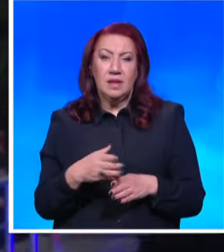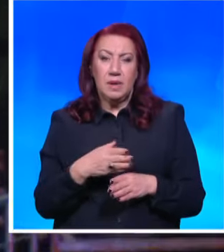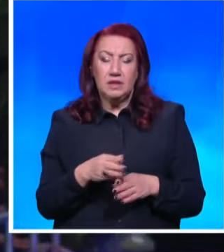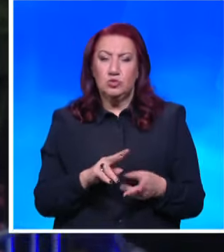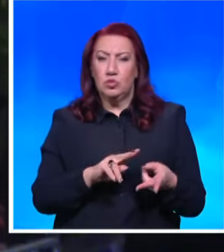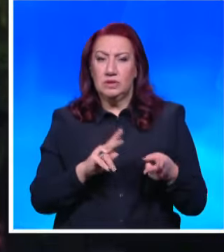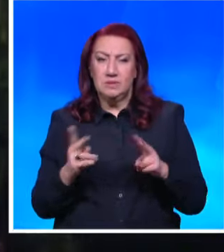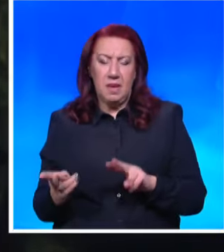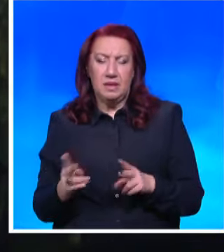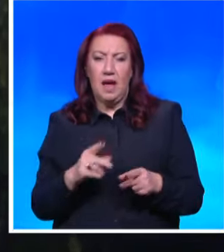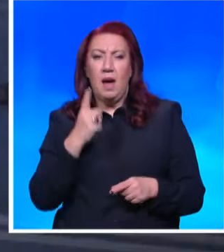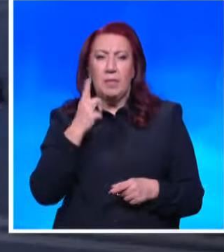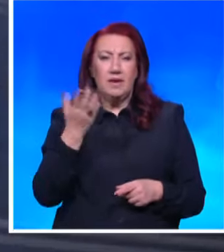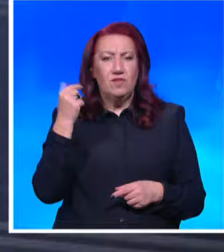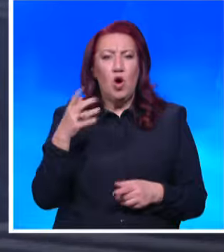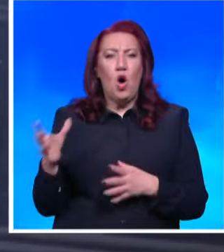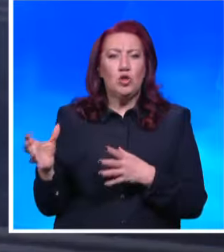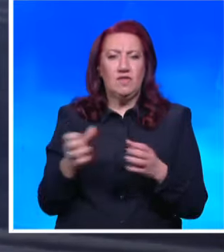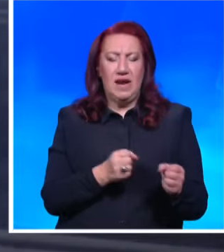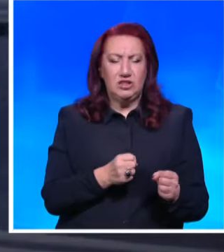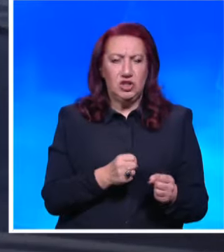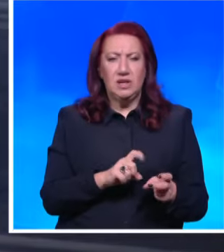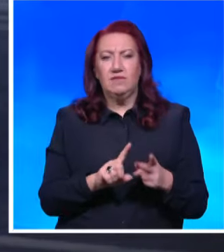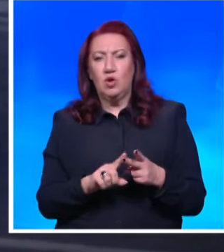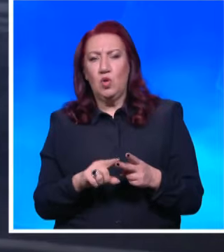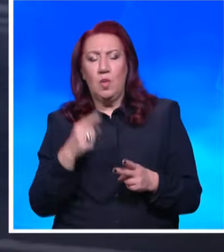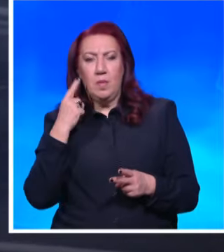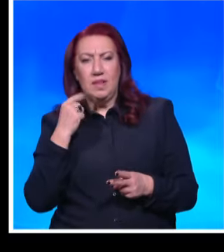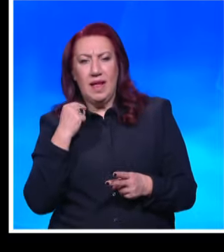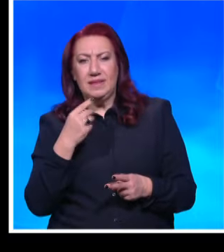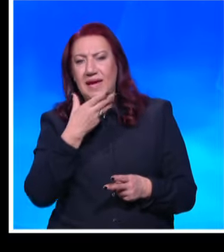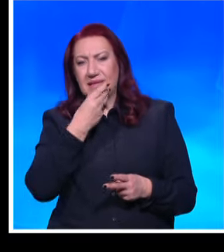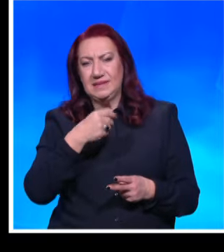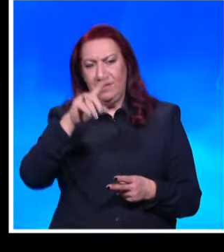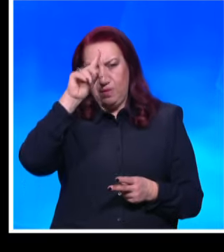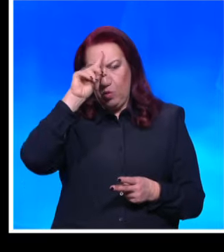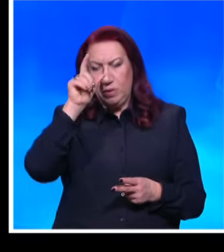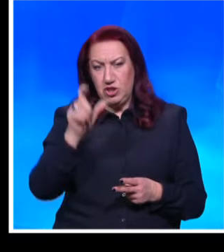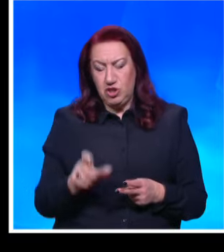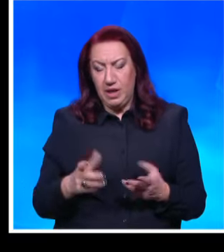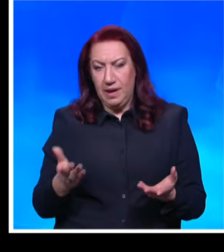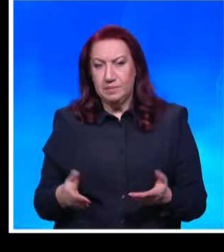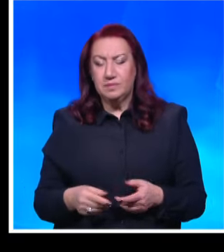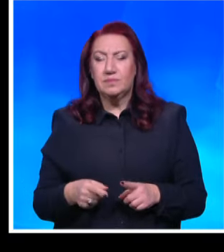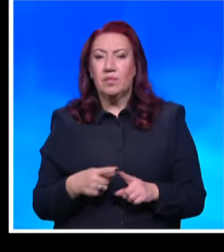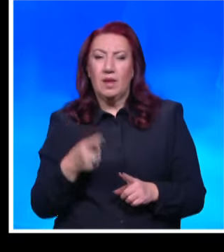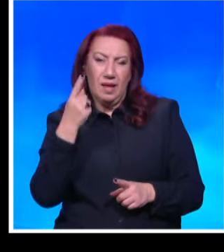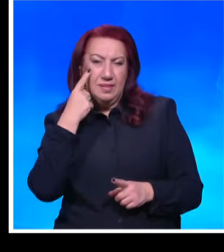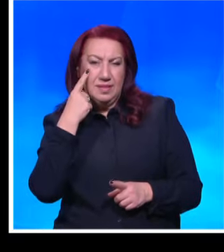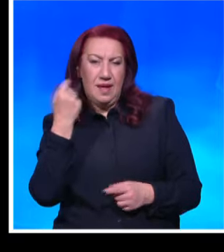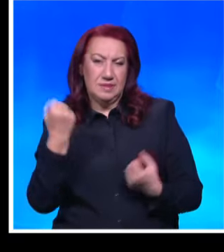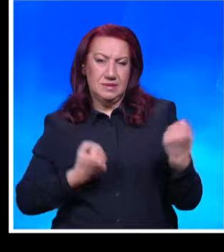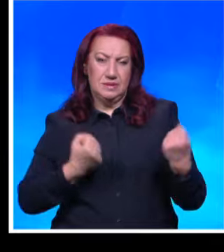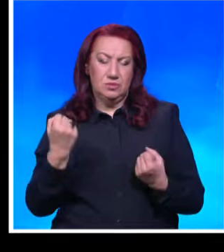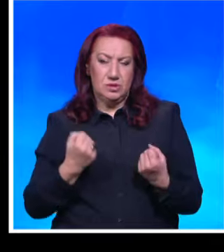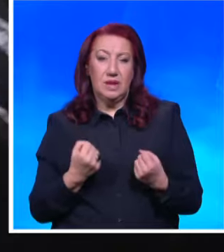първо отвлечен, второ млади и красиви момичета, тест драйв на автомобила. Сега ще видим, ако потвърдат присъдата на Върховен